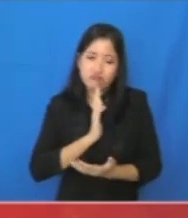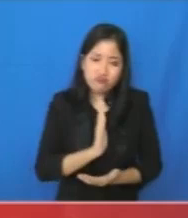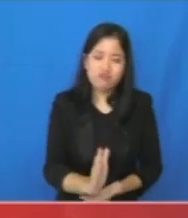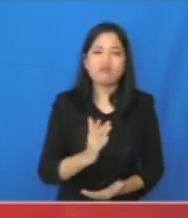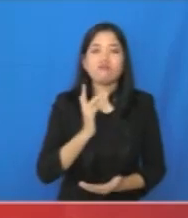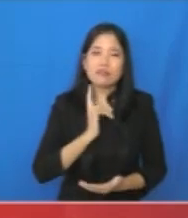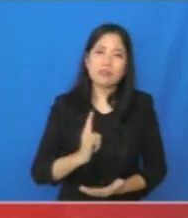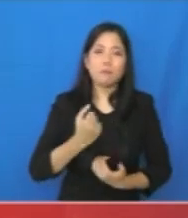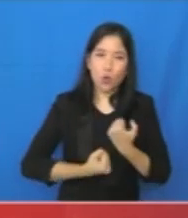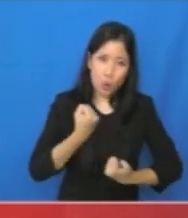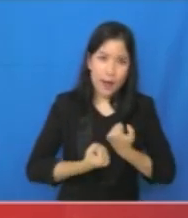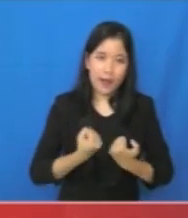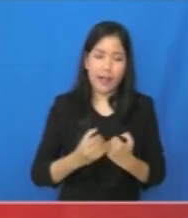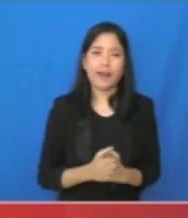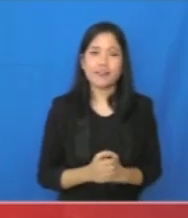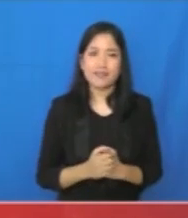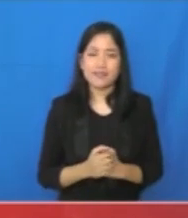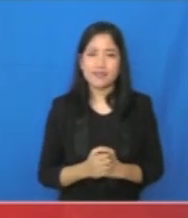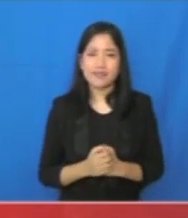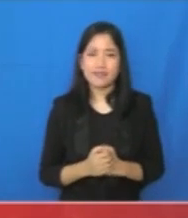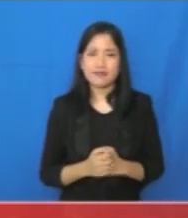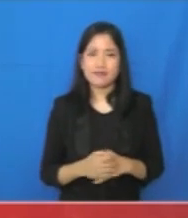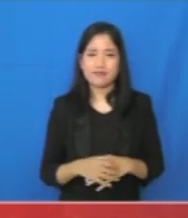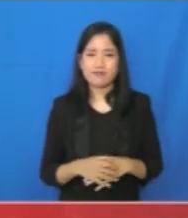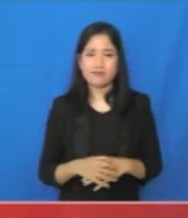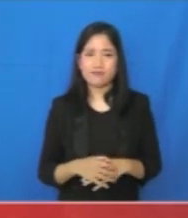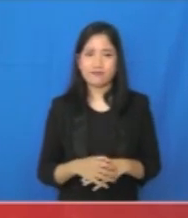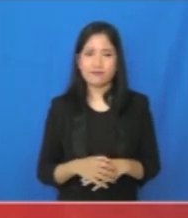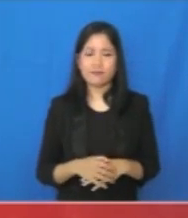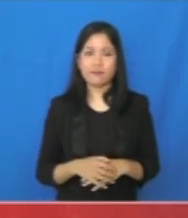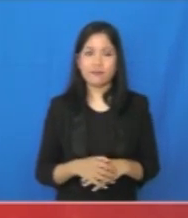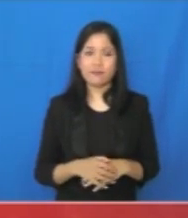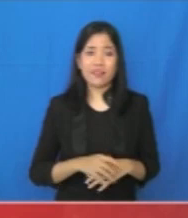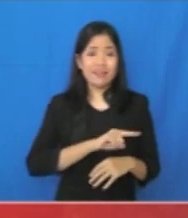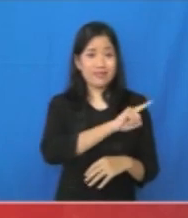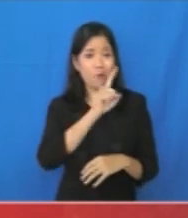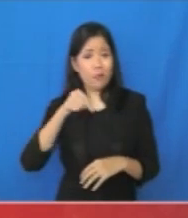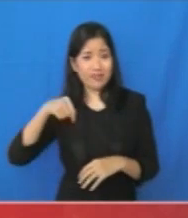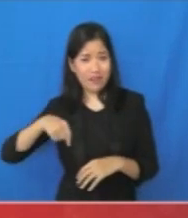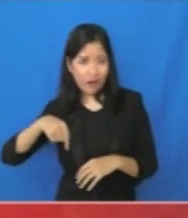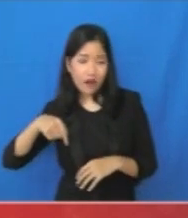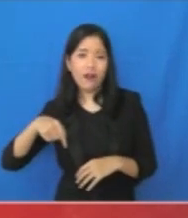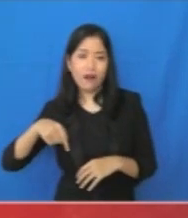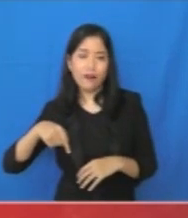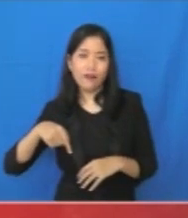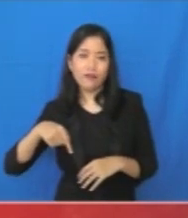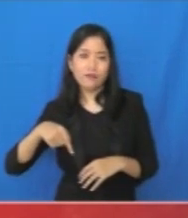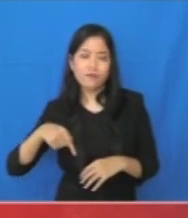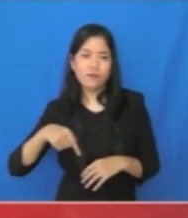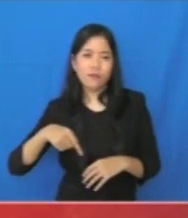lakukan terus menerus kemudian Sampai dengan saat ini